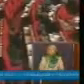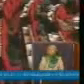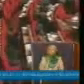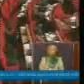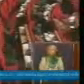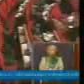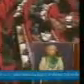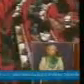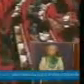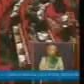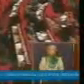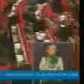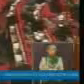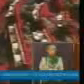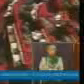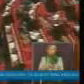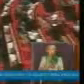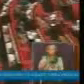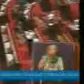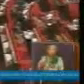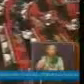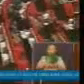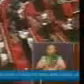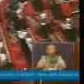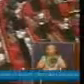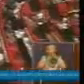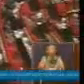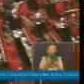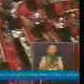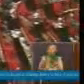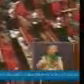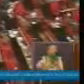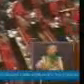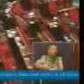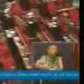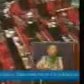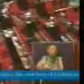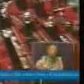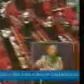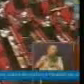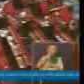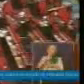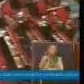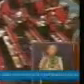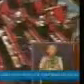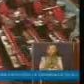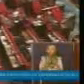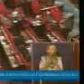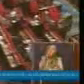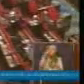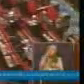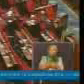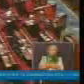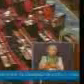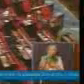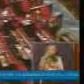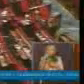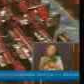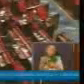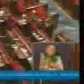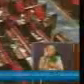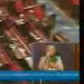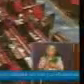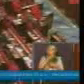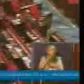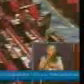Kuna wajane wanaishi na wajukuu zao. Hata 300,000 hii tunayopata kwa siku, wao katika